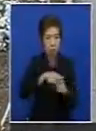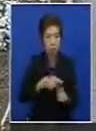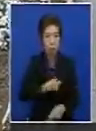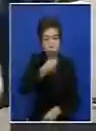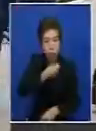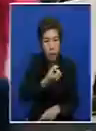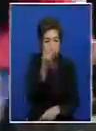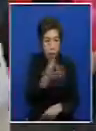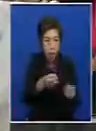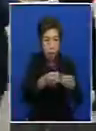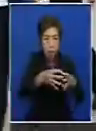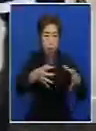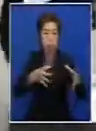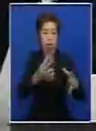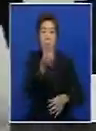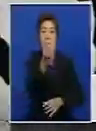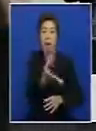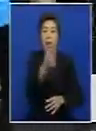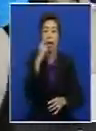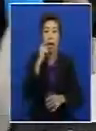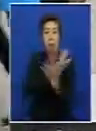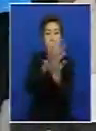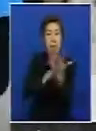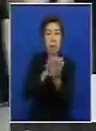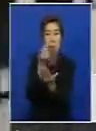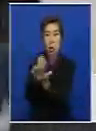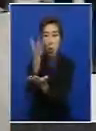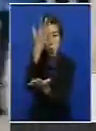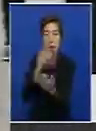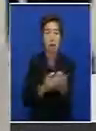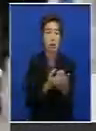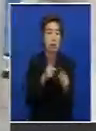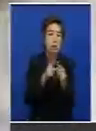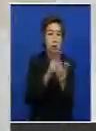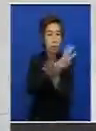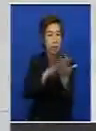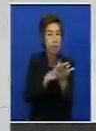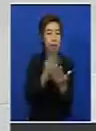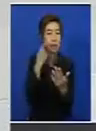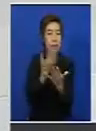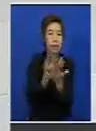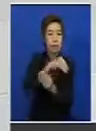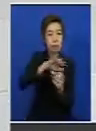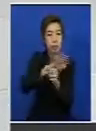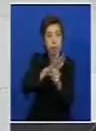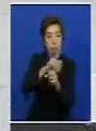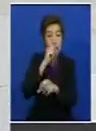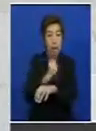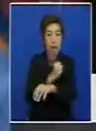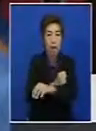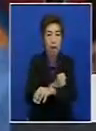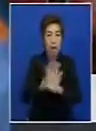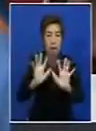วัติการณ์ประเทศที่มีรายได้ปานกลางและร่ำรวยจะสูญเสียกำลังแรงงานประมาณ 15% ภายใน